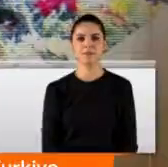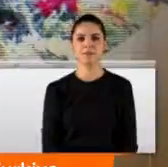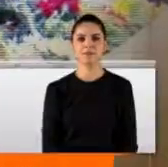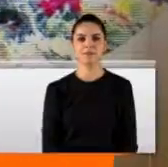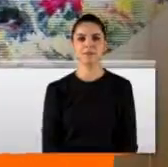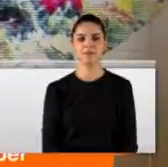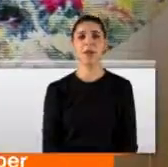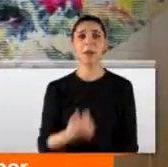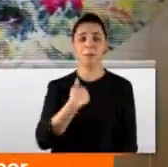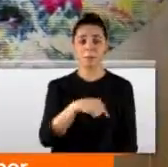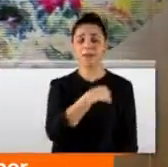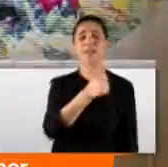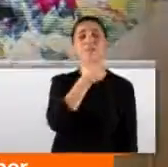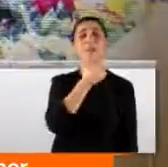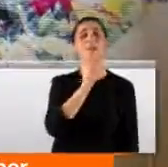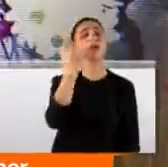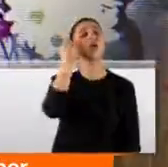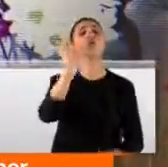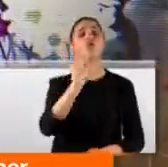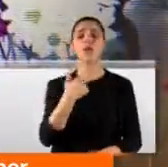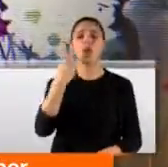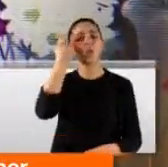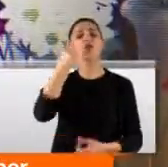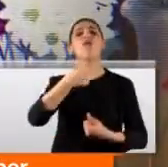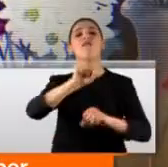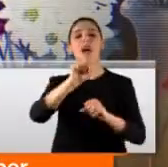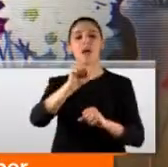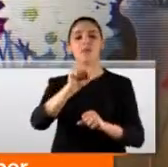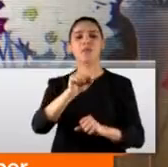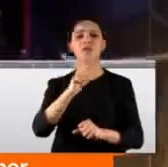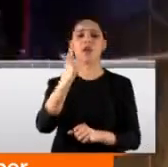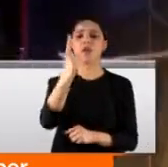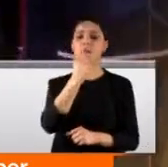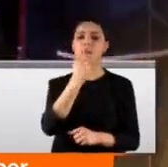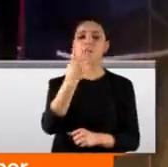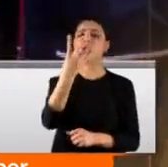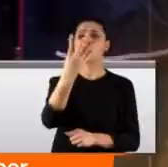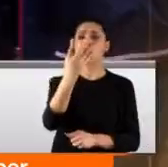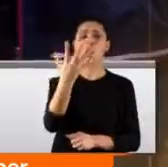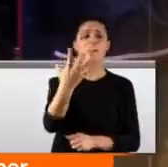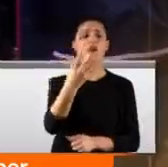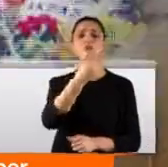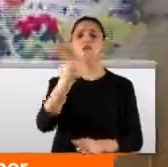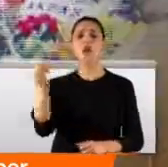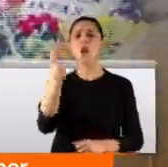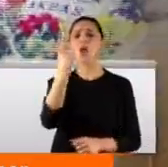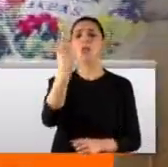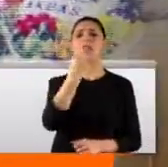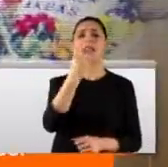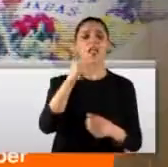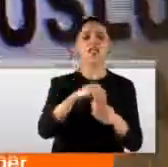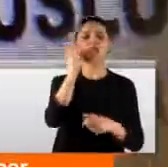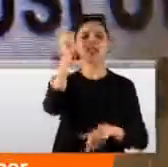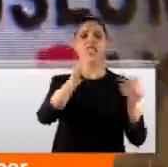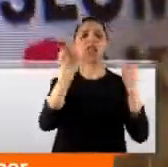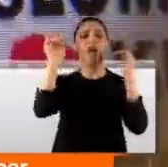Biz babamızı unutmadık, unutturmayacağız. Yılda 4-5 milyon insan geliyor buraya. Bu çılgın bir